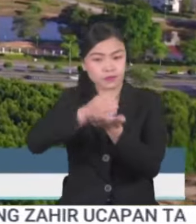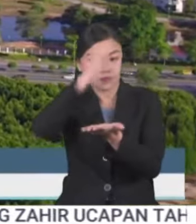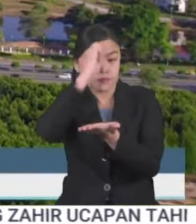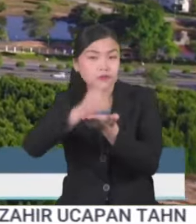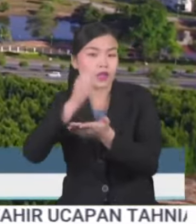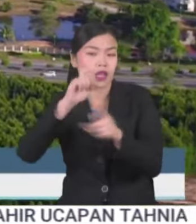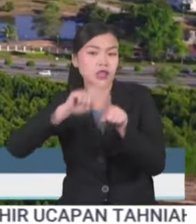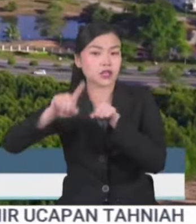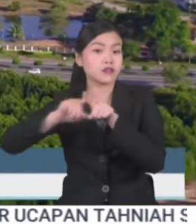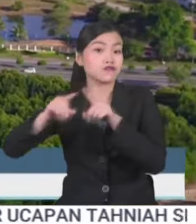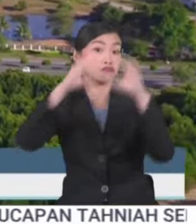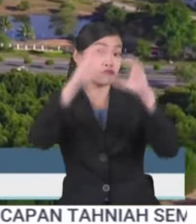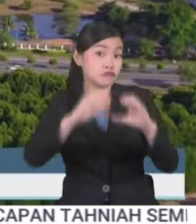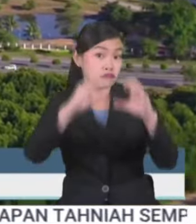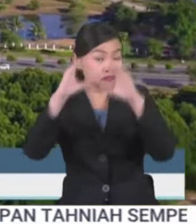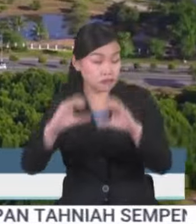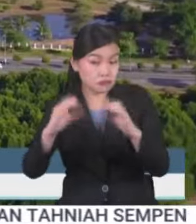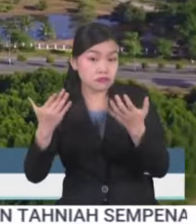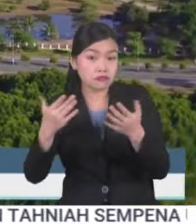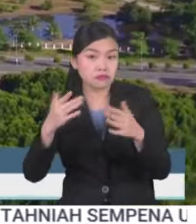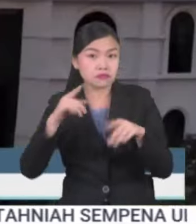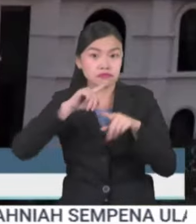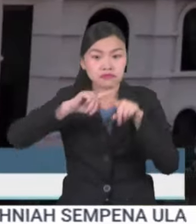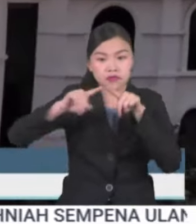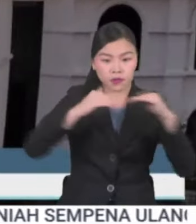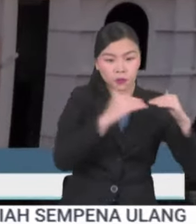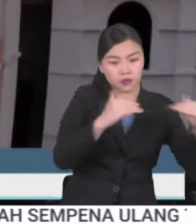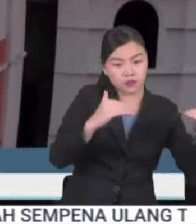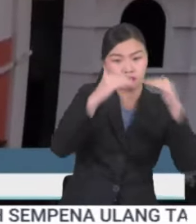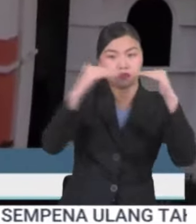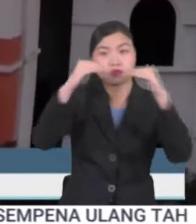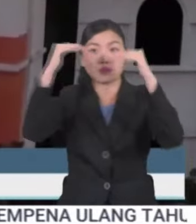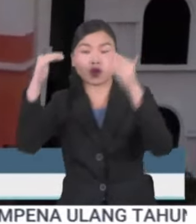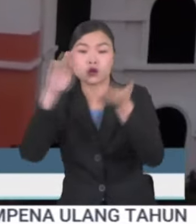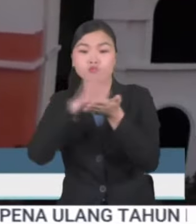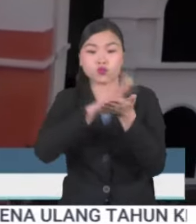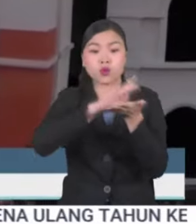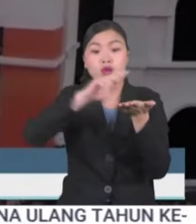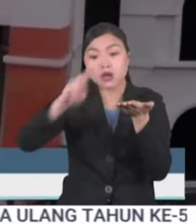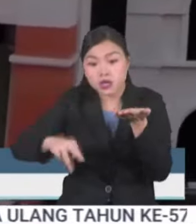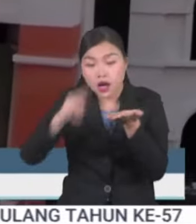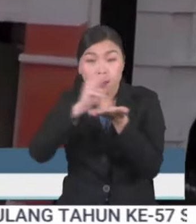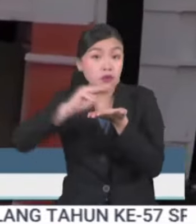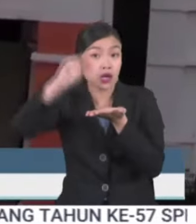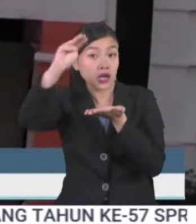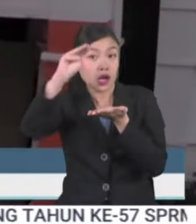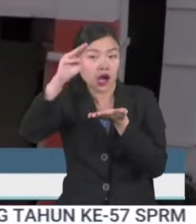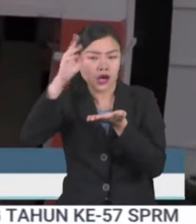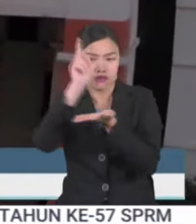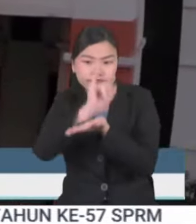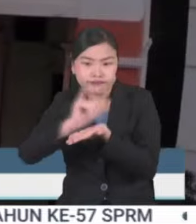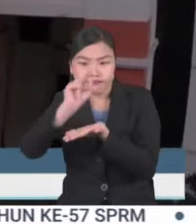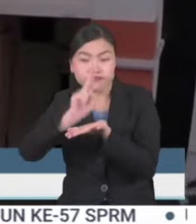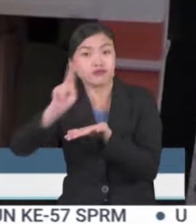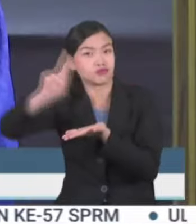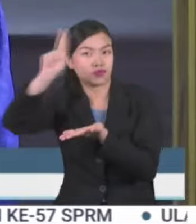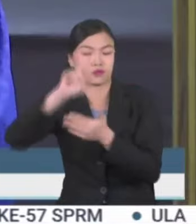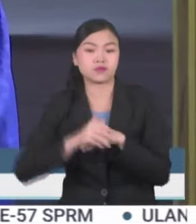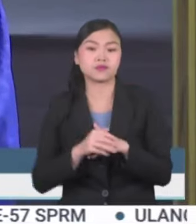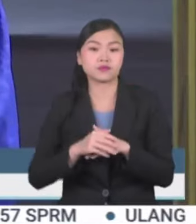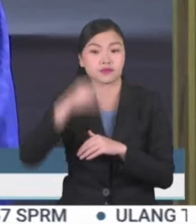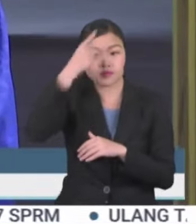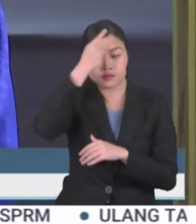inisiatif diberikan merangkumi semua peringkat dari sekolah rendah menengah hingga institusi pengajian tinggi Datuk Haji Ji menyatakan